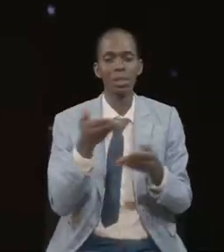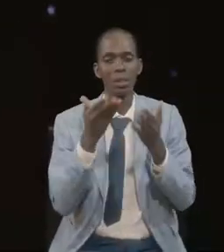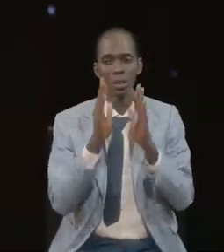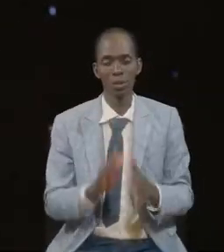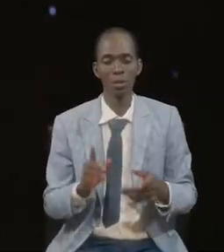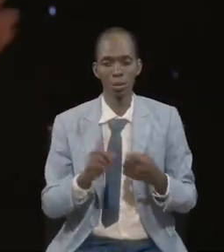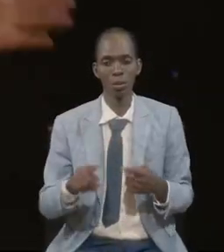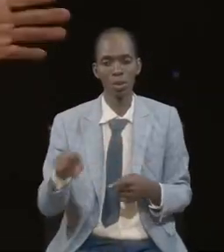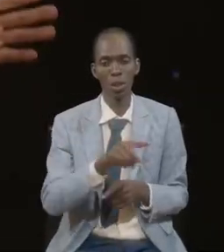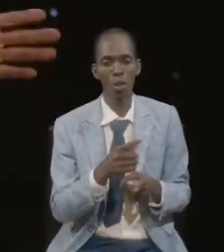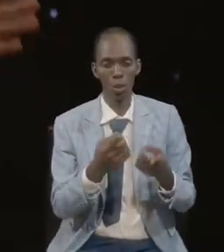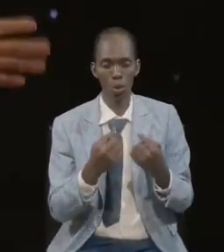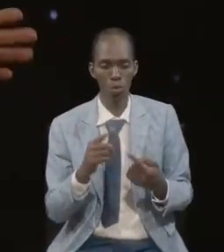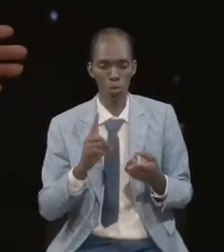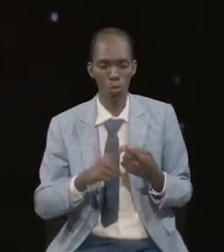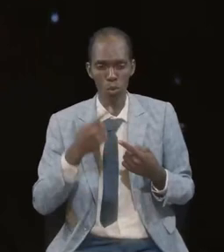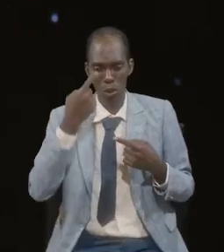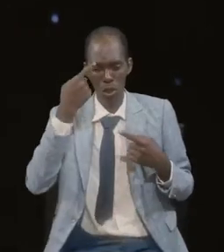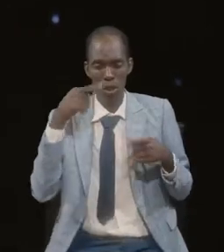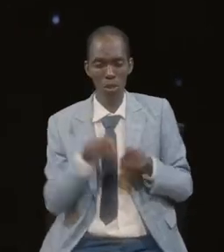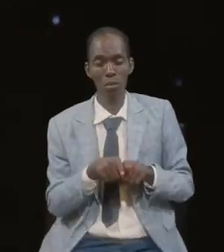envoie leur émissaire,